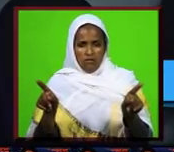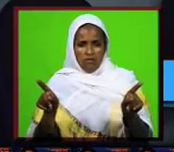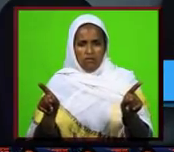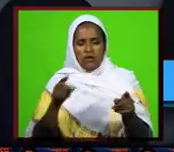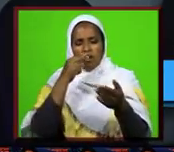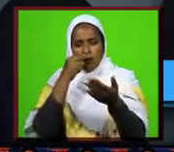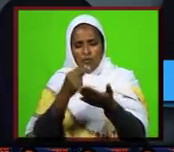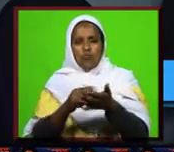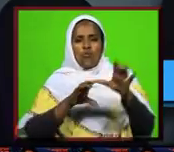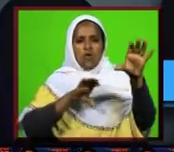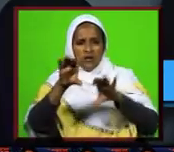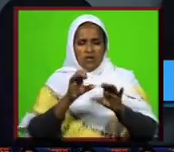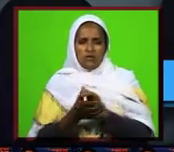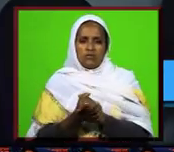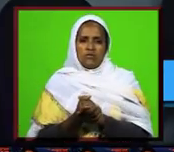ከበጎ አድራጊ